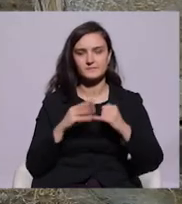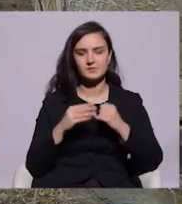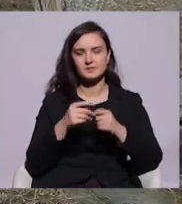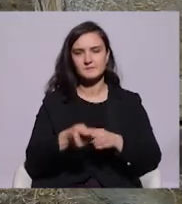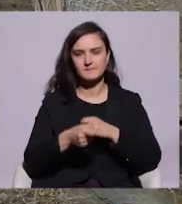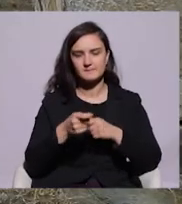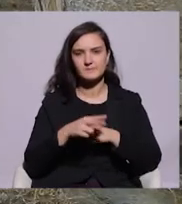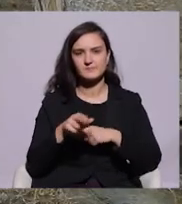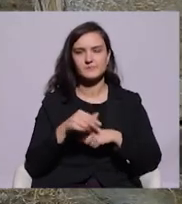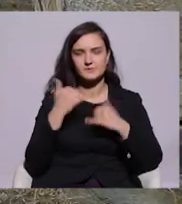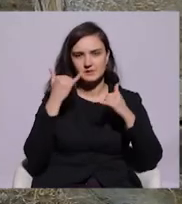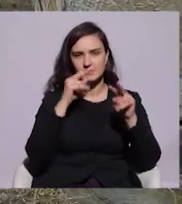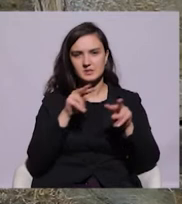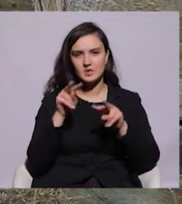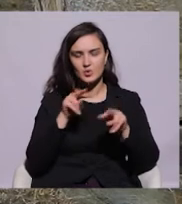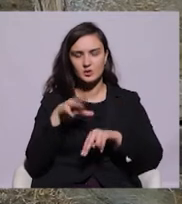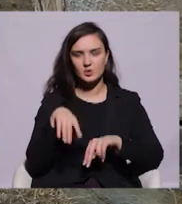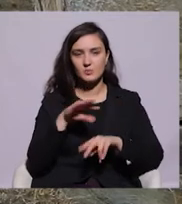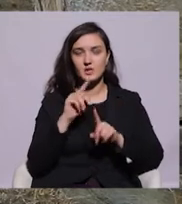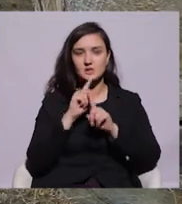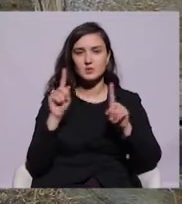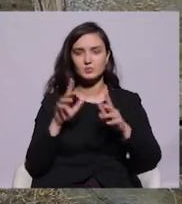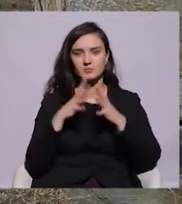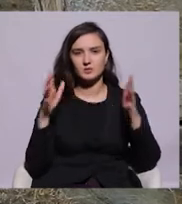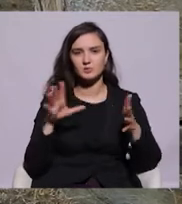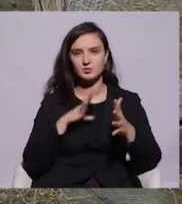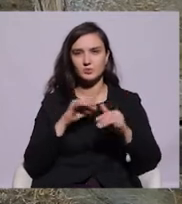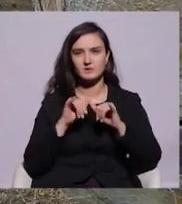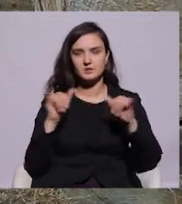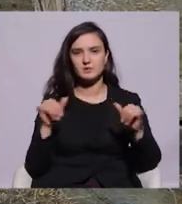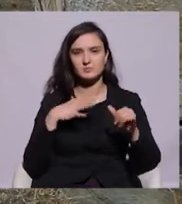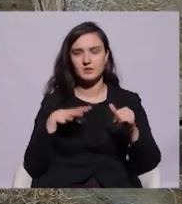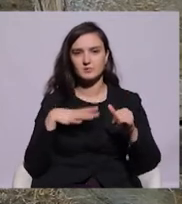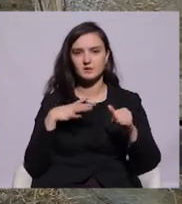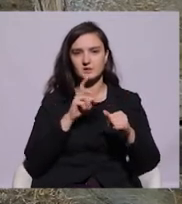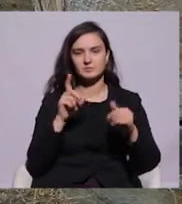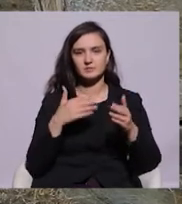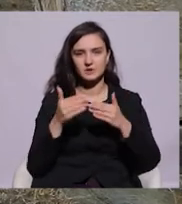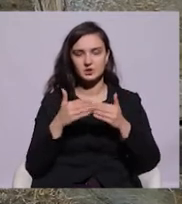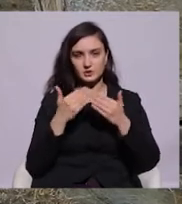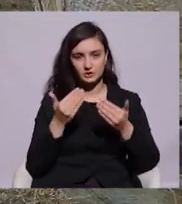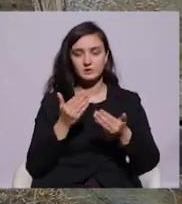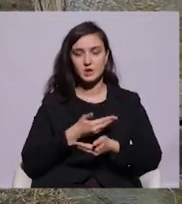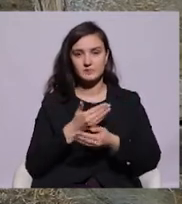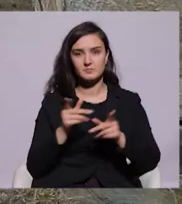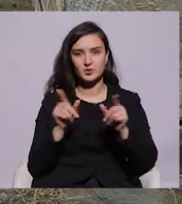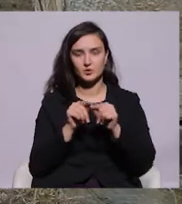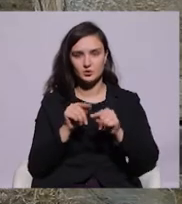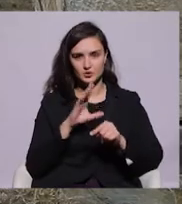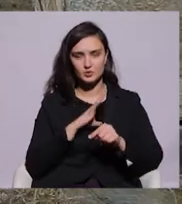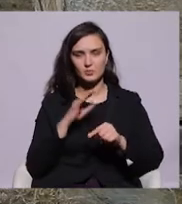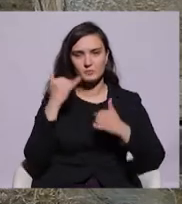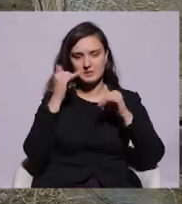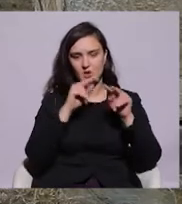იყო მიწათმოქმედება და მესაქონლეობა განსაკუთრებით ფართოდ იყო აქ გავრცელებული ქართველების ხელშიც და ანუ მათ თანაცხოვრების